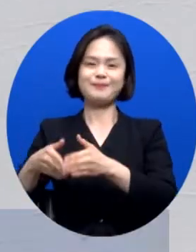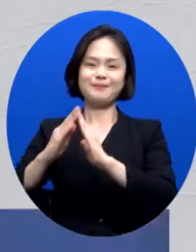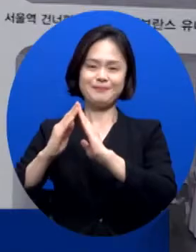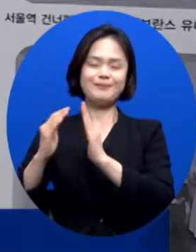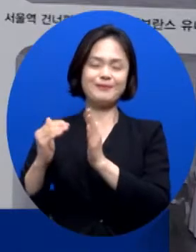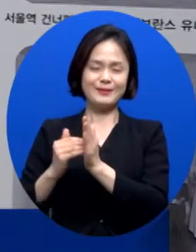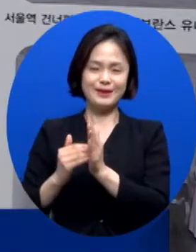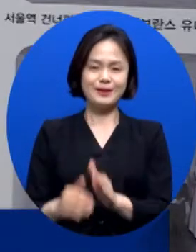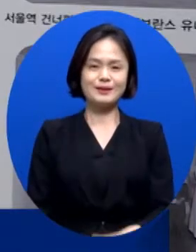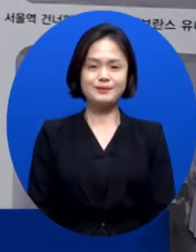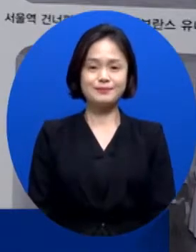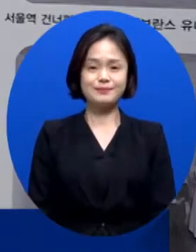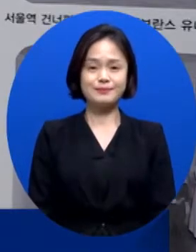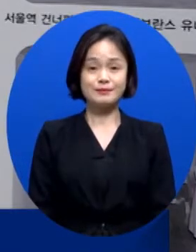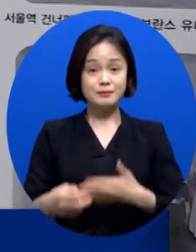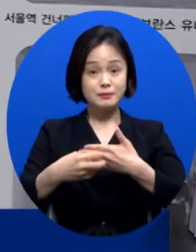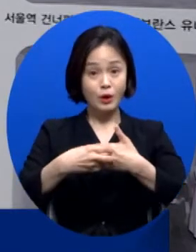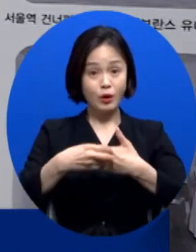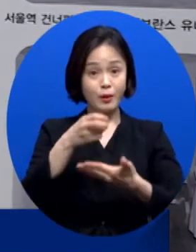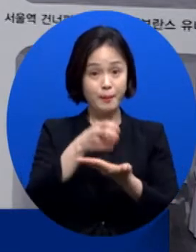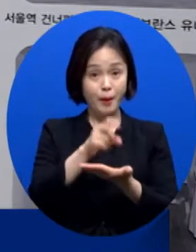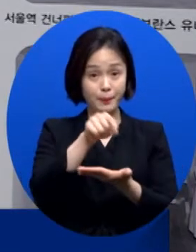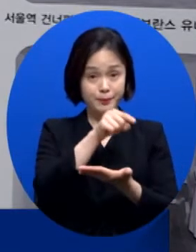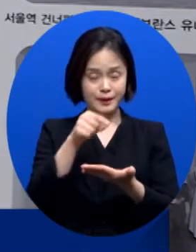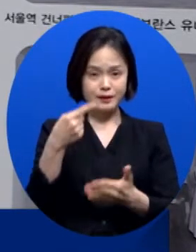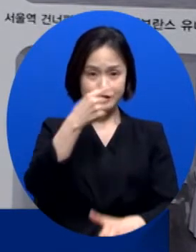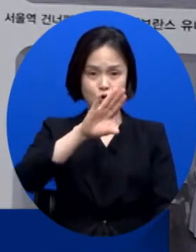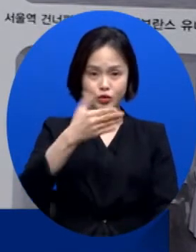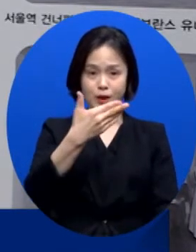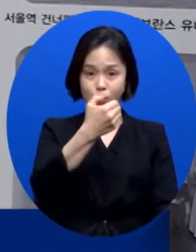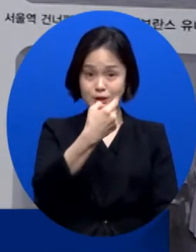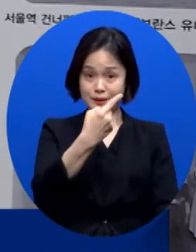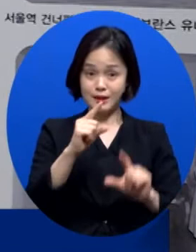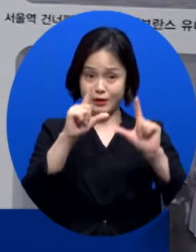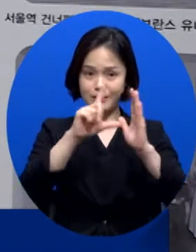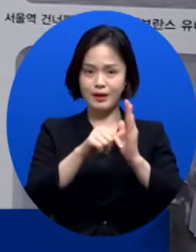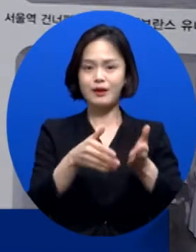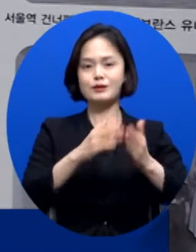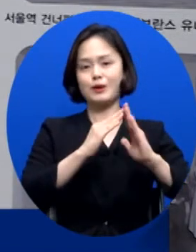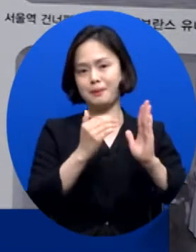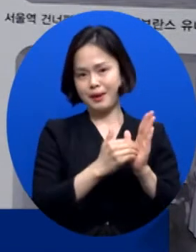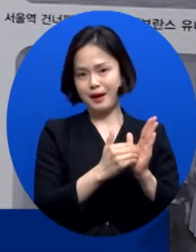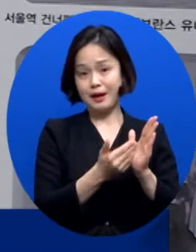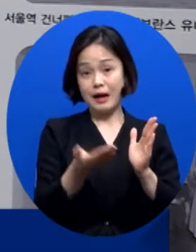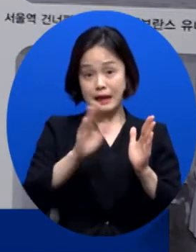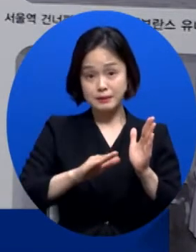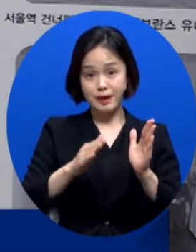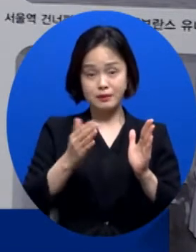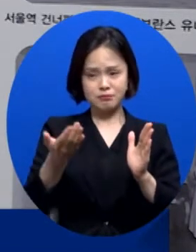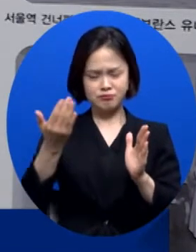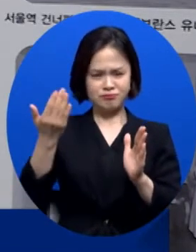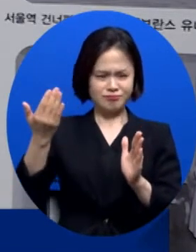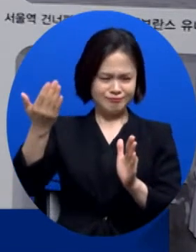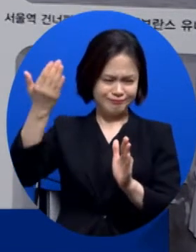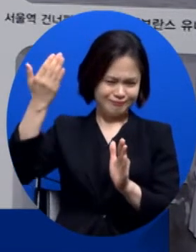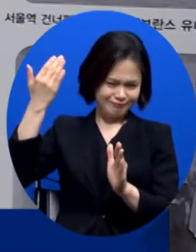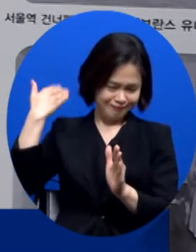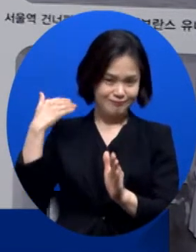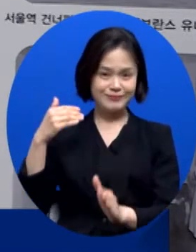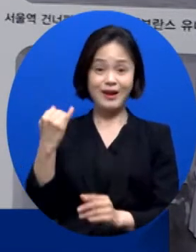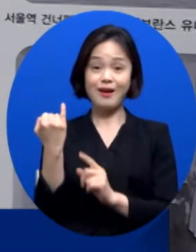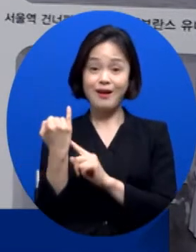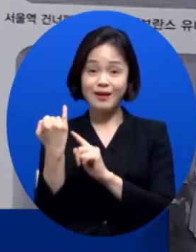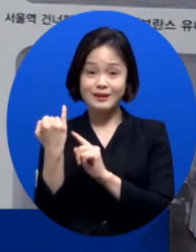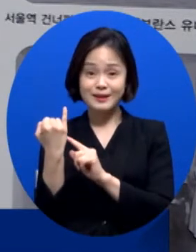저희가 법인으로는 1952년에 설립이 됐으니까 69년인데 사실 그 뿌리는 우리 닥터